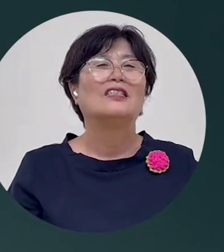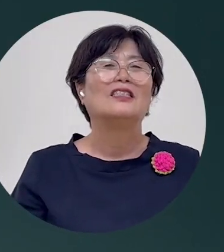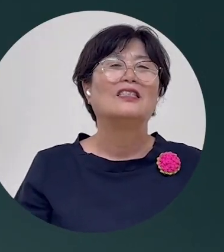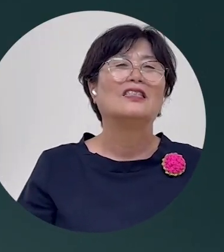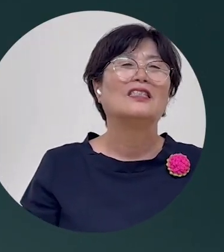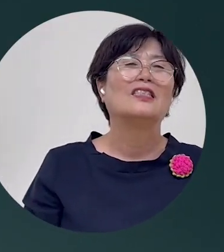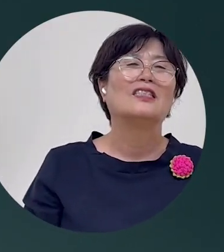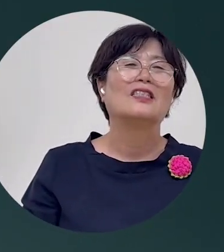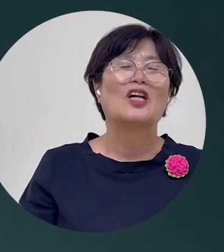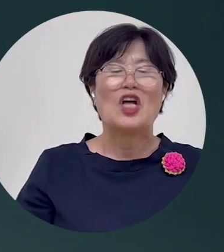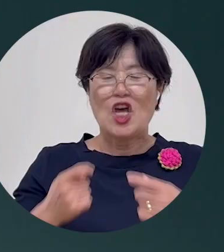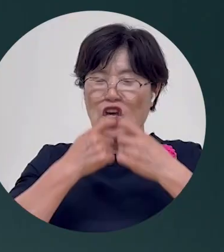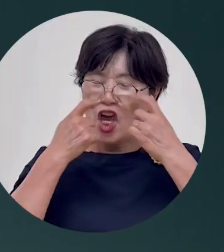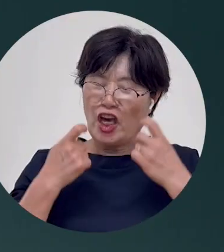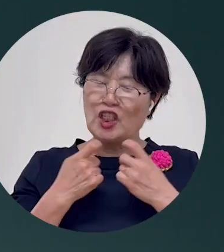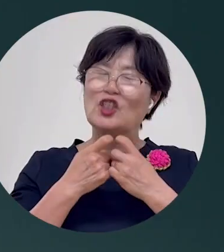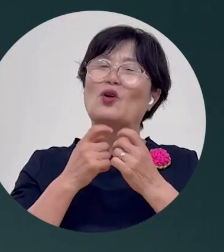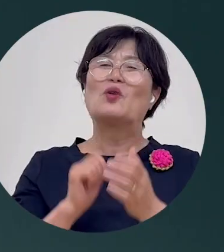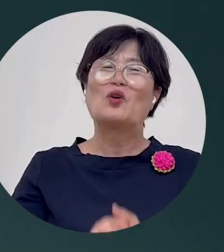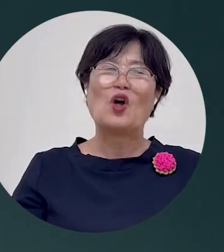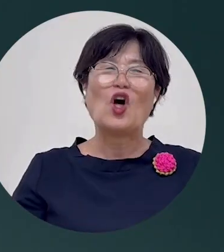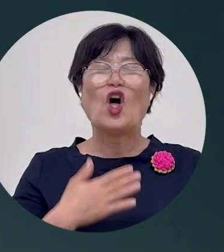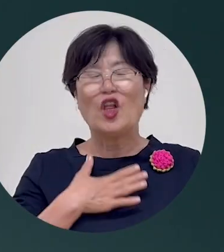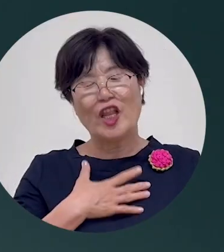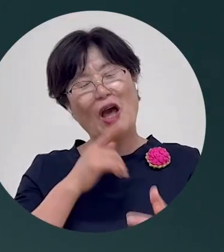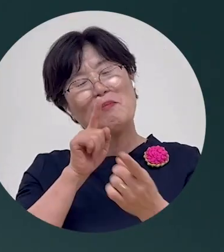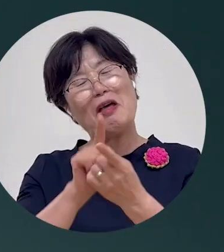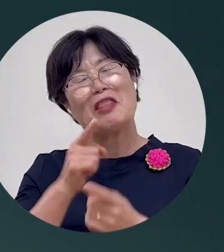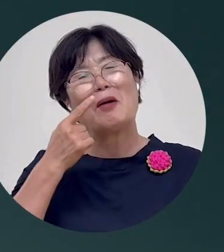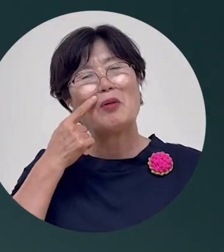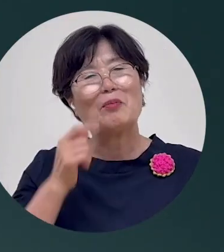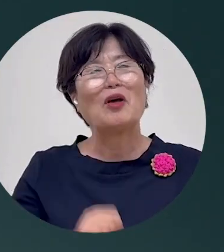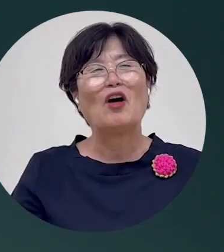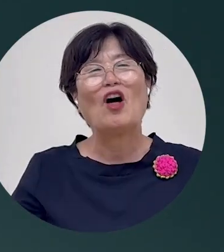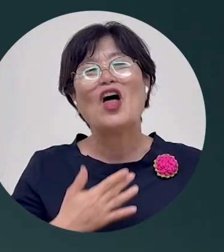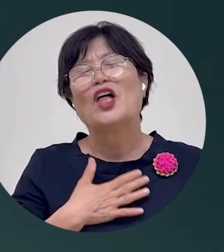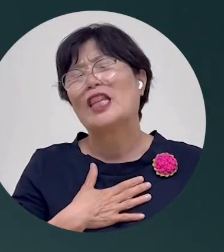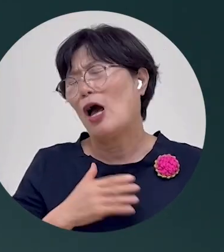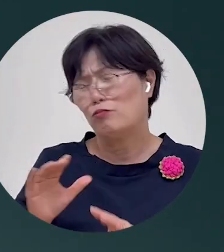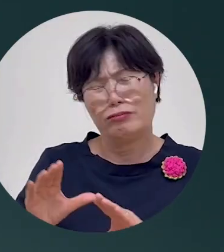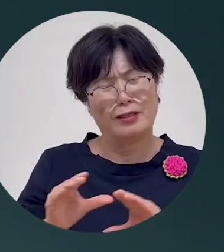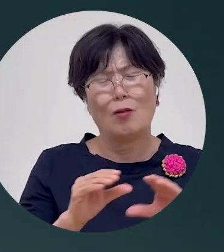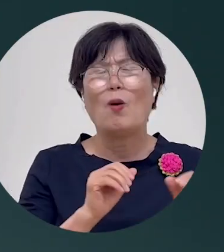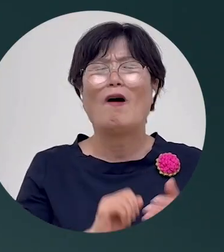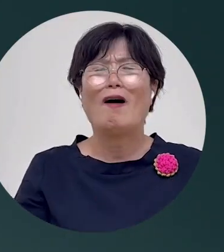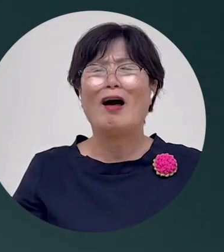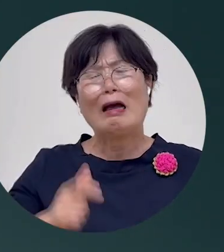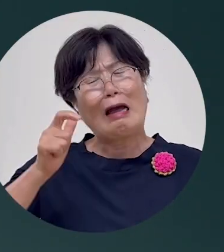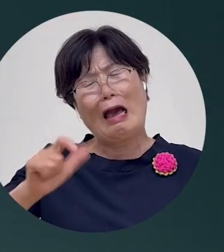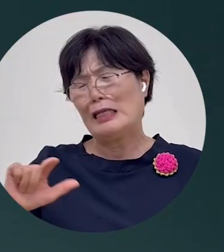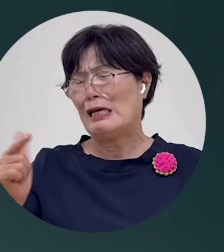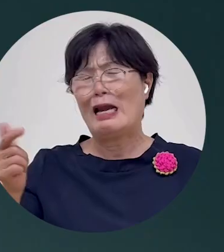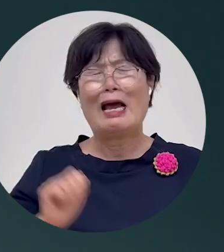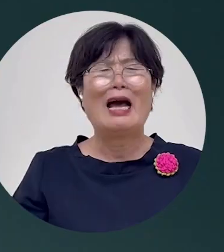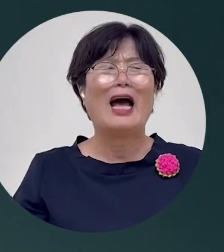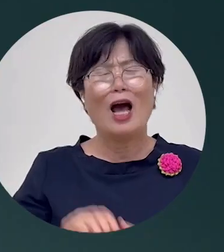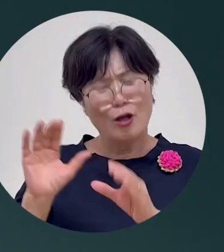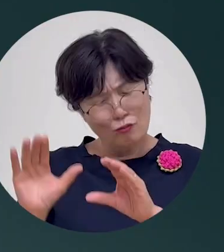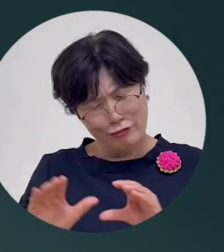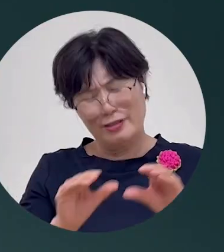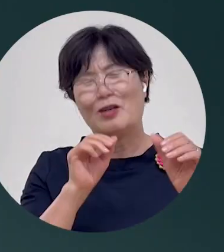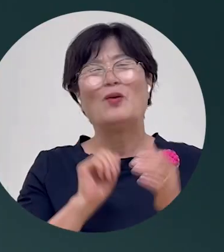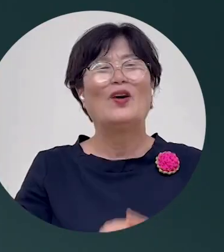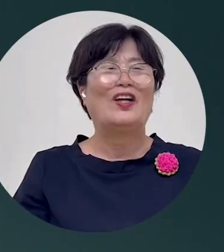저 이렇게 개인적으로 저를 이렇게 만나보신 분들 부드러워요, 강해요? 예,